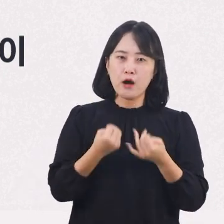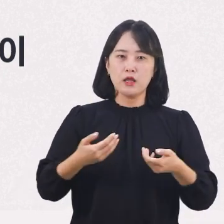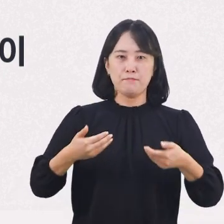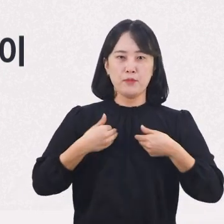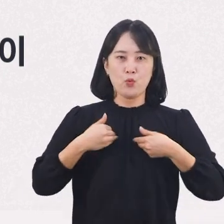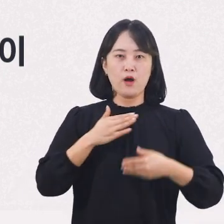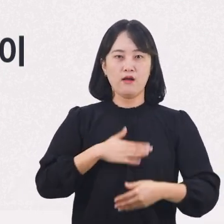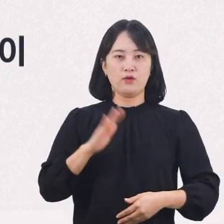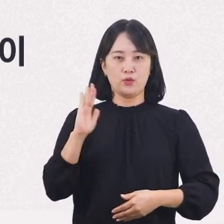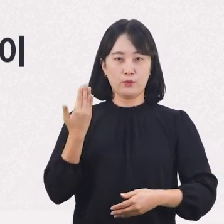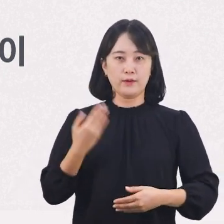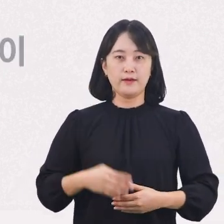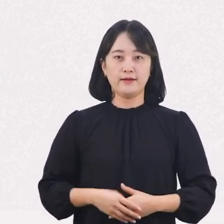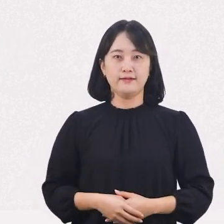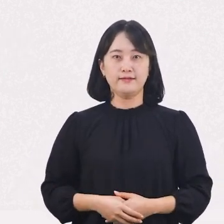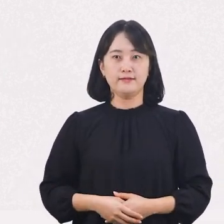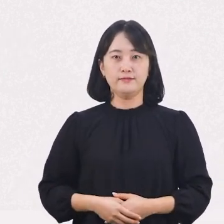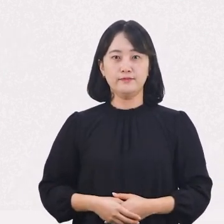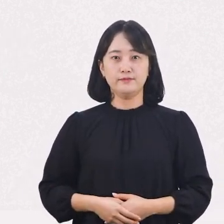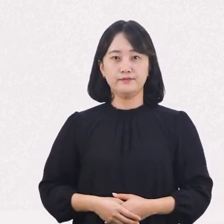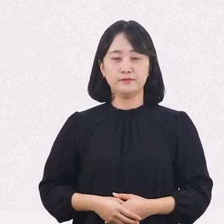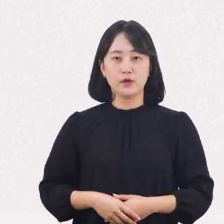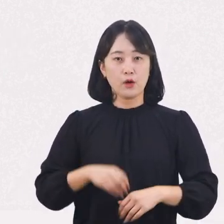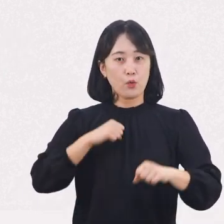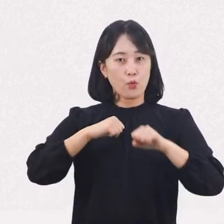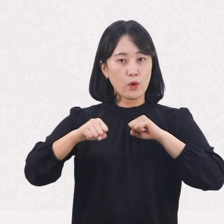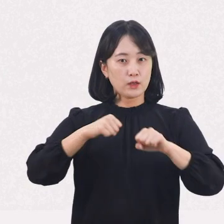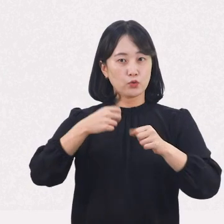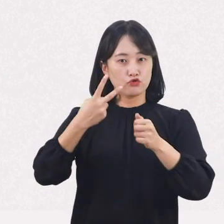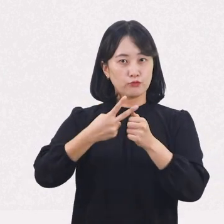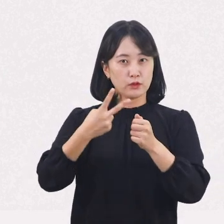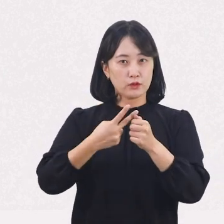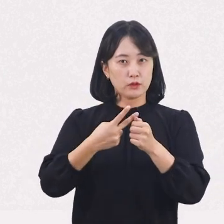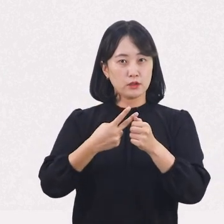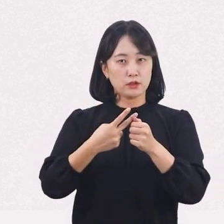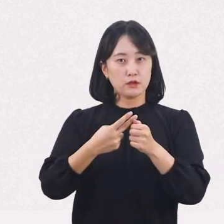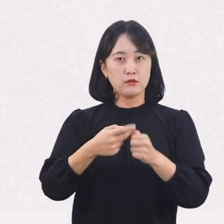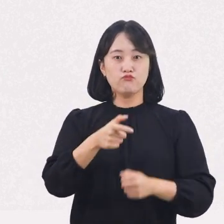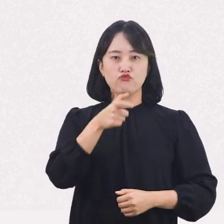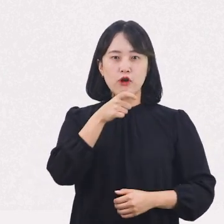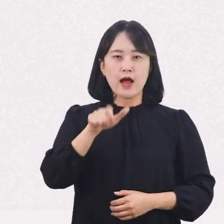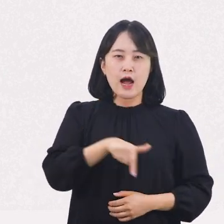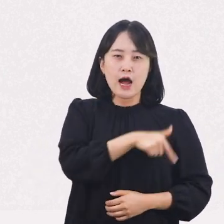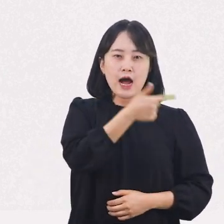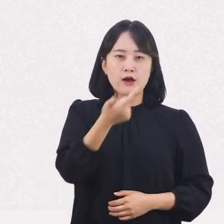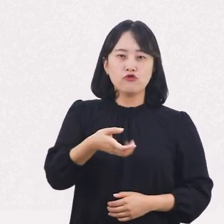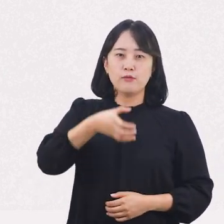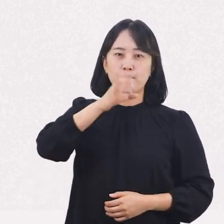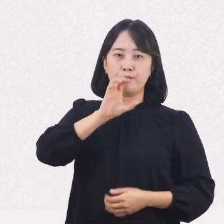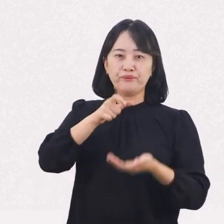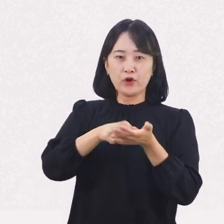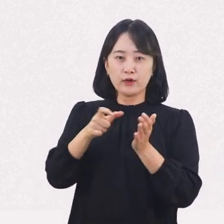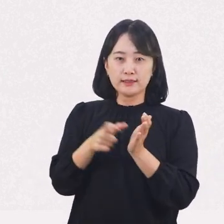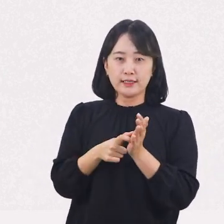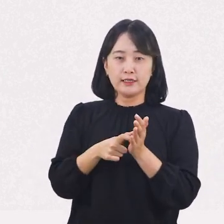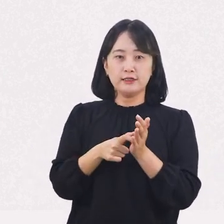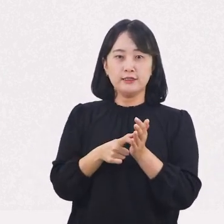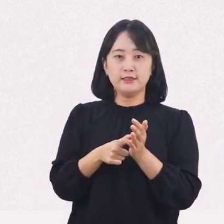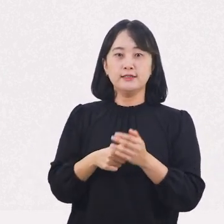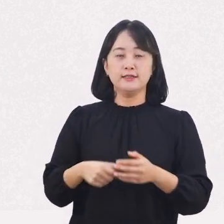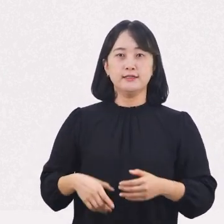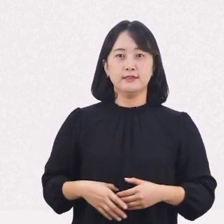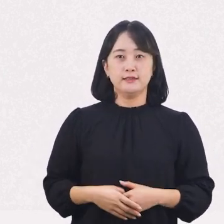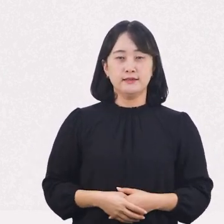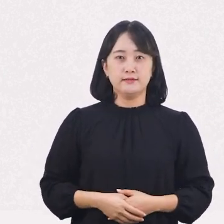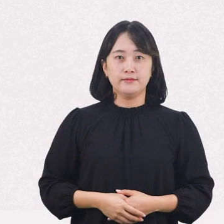알게 되었습니다. 활동 2에서는 WHO 물 하루 권장 섭취량을 알아보는 활동을